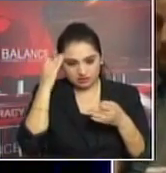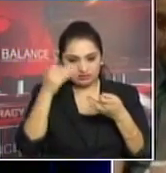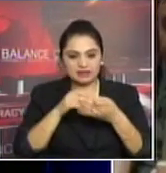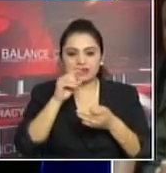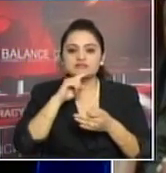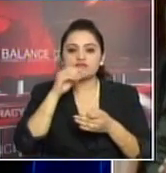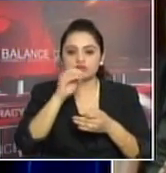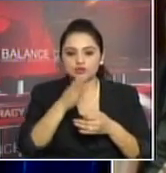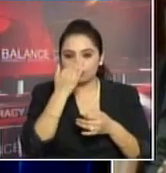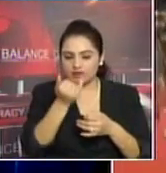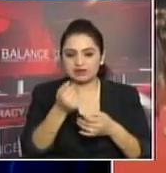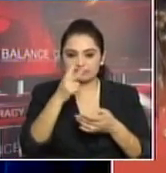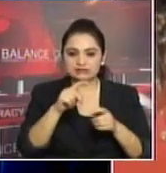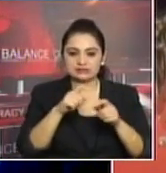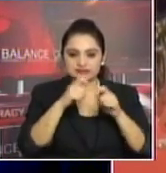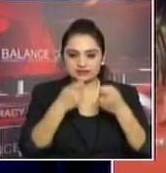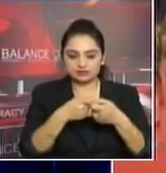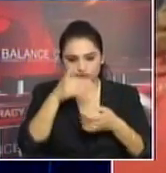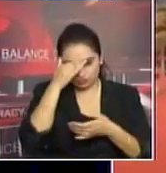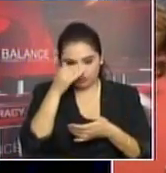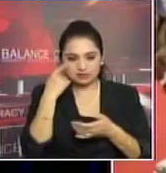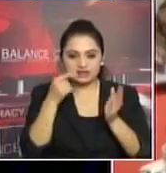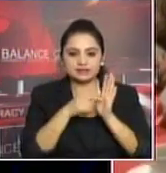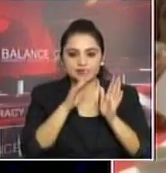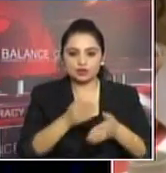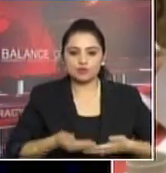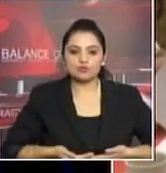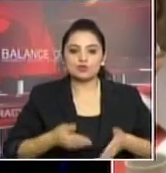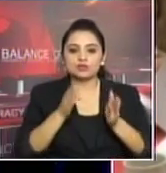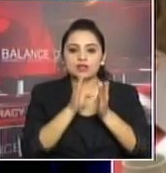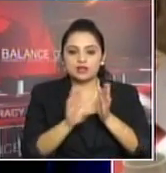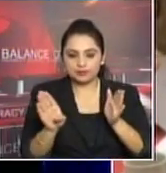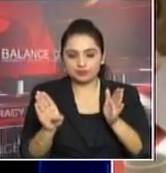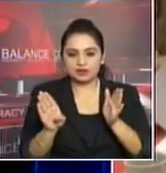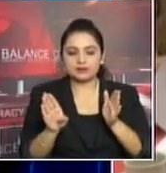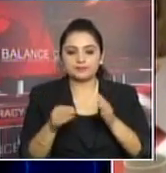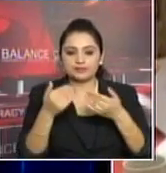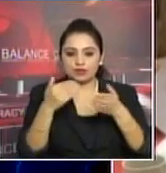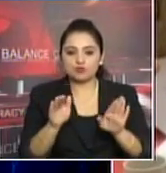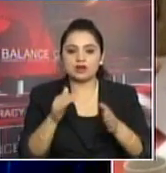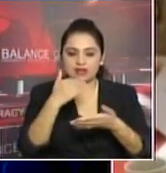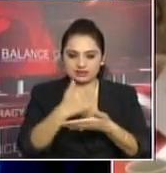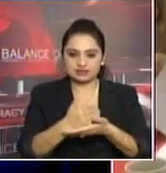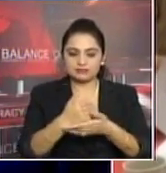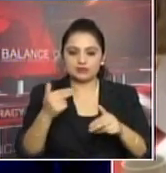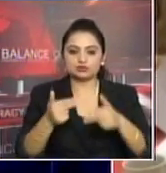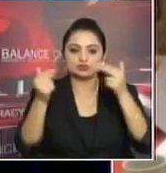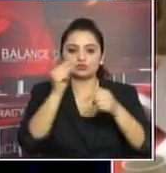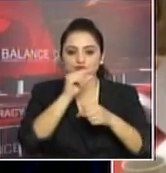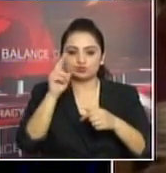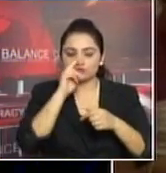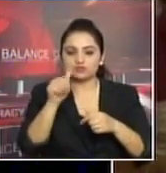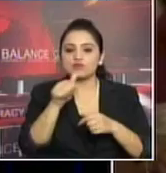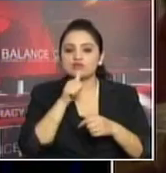सीमा क्षेत्रमा समस्या देखिएको हो। बुधबार राजधानीमा गरेका खुल्ला सीमा नियामनका अवसर र चुनौतीहरू विषयक